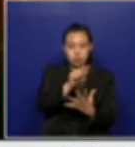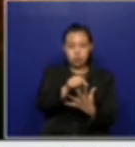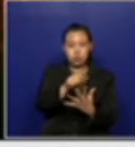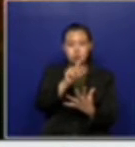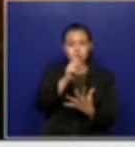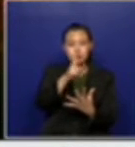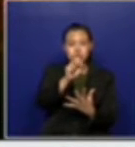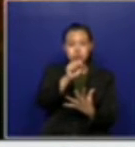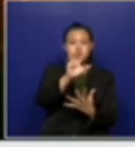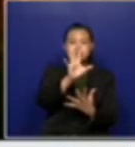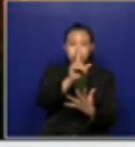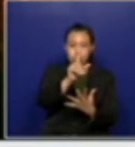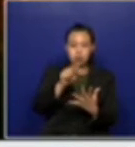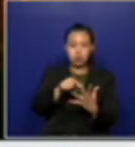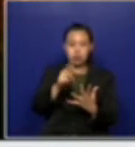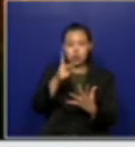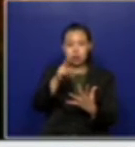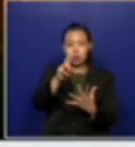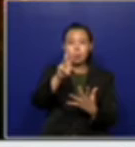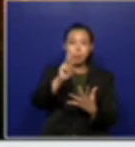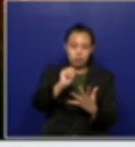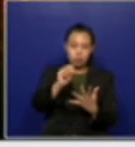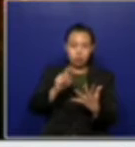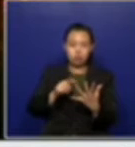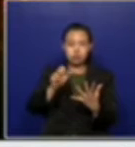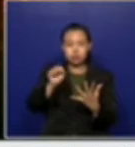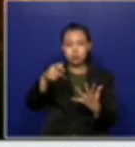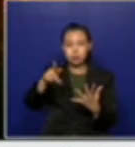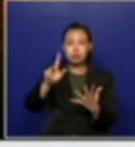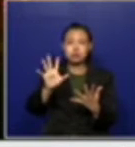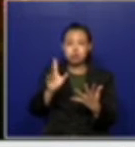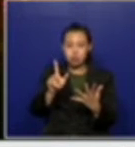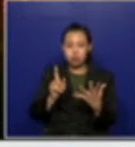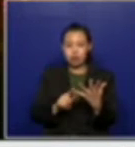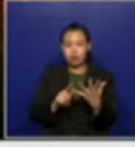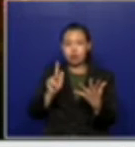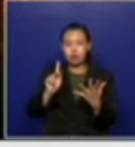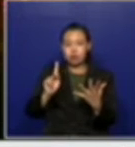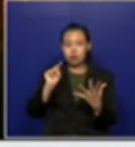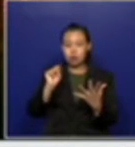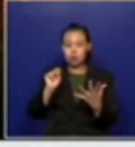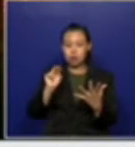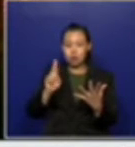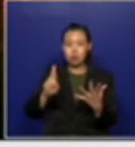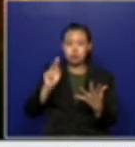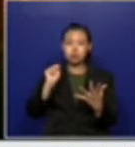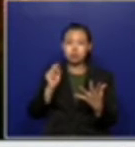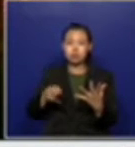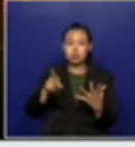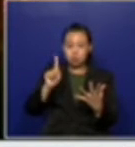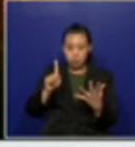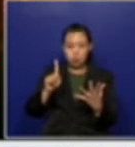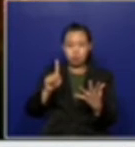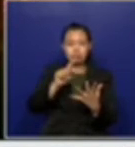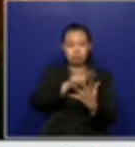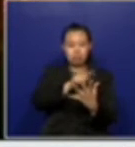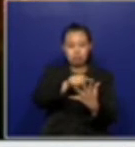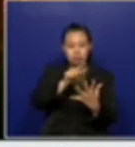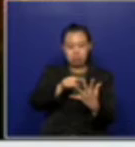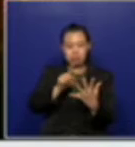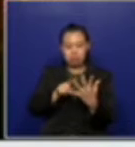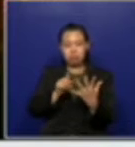ช.ครม.สปช.และกรท.นะครับ5องค์กร